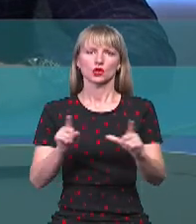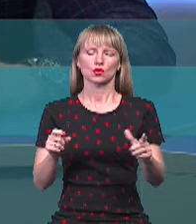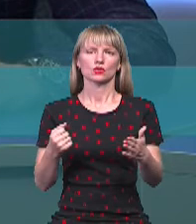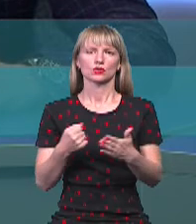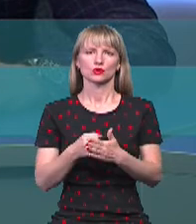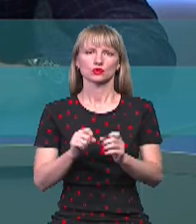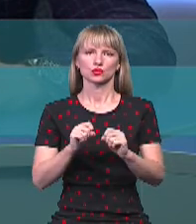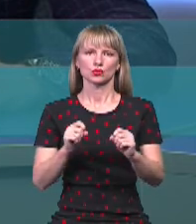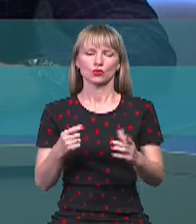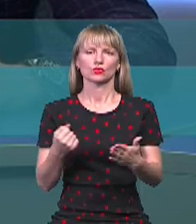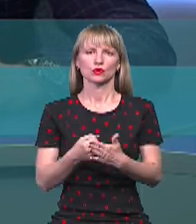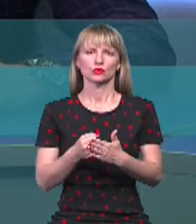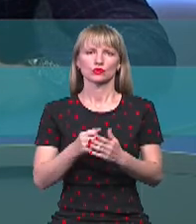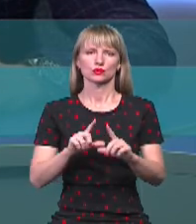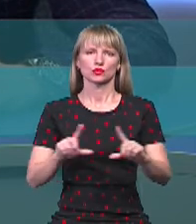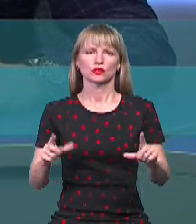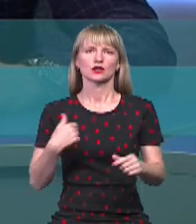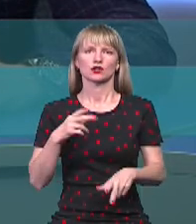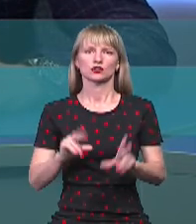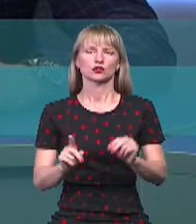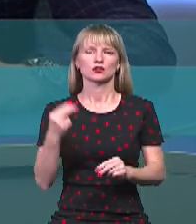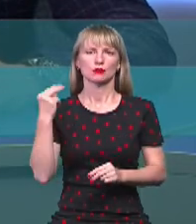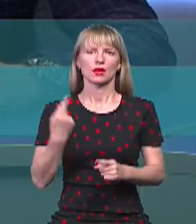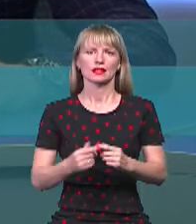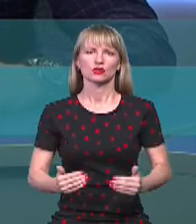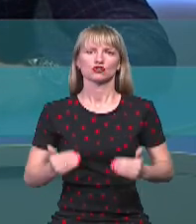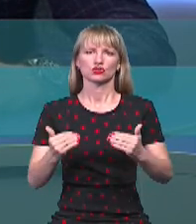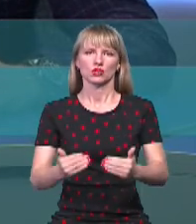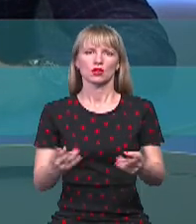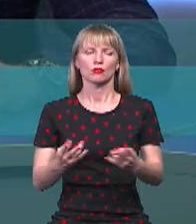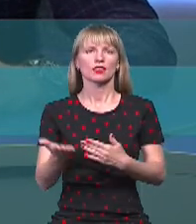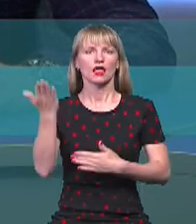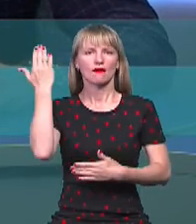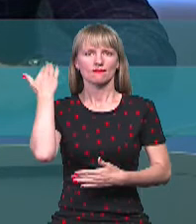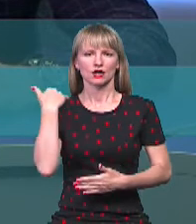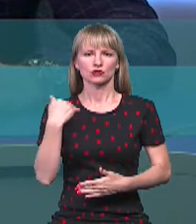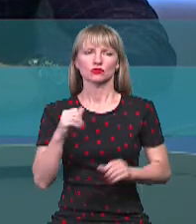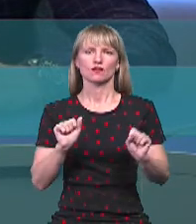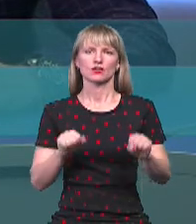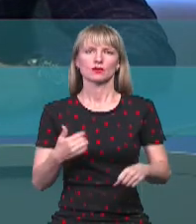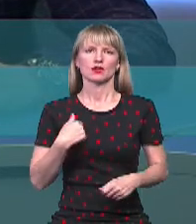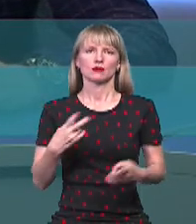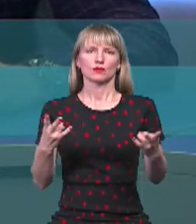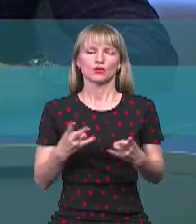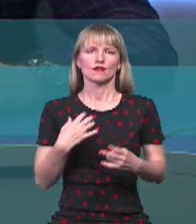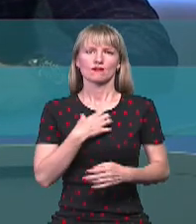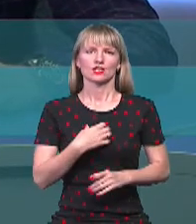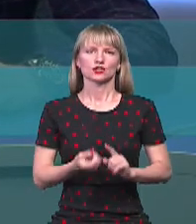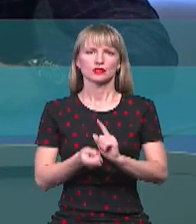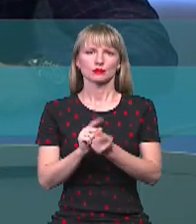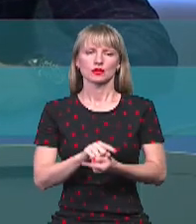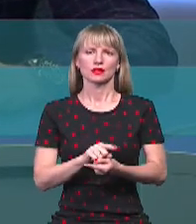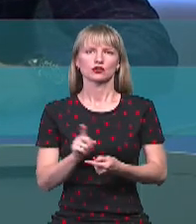дошкольных учреждениях. Я считаю, что Запорожью этот шаг необходим уже давно. Угу. Возможно, нам нужны кардинальные